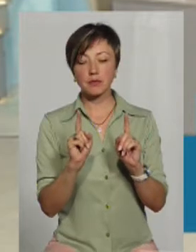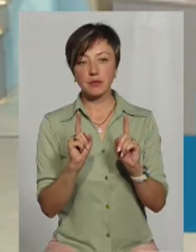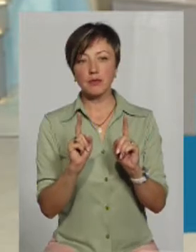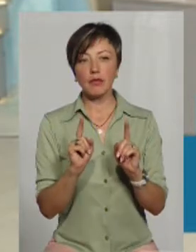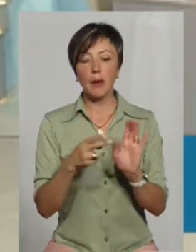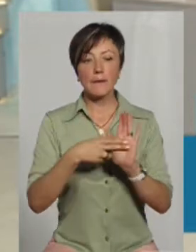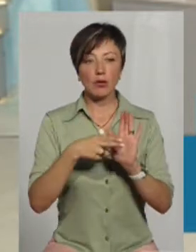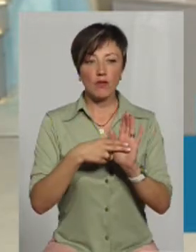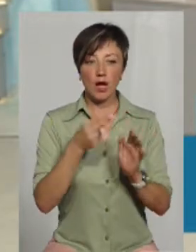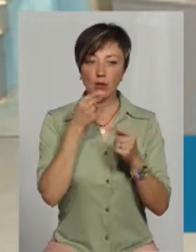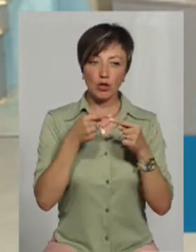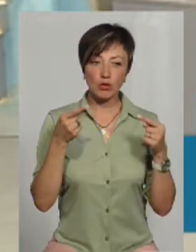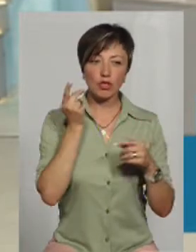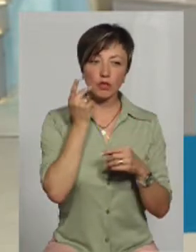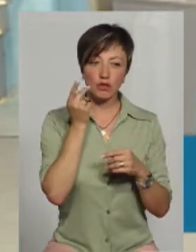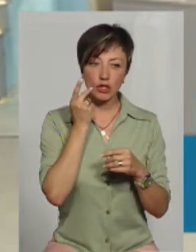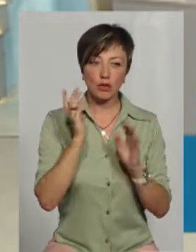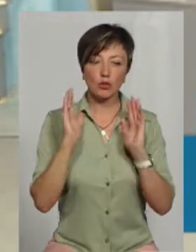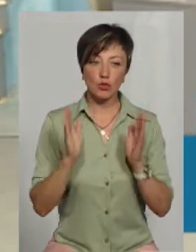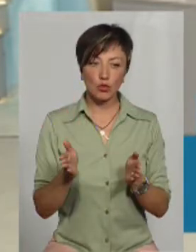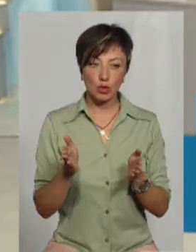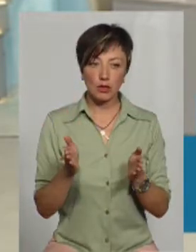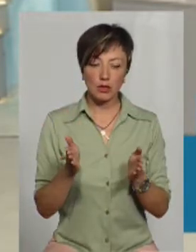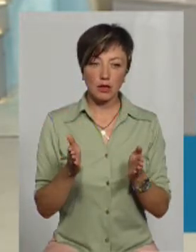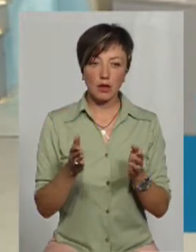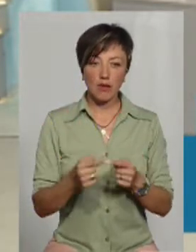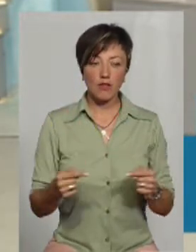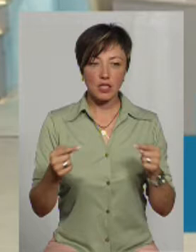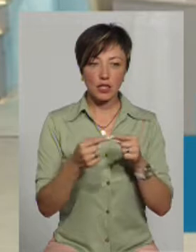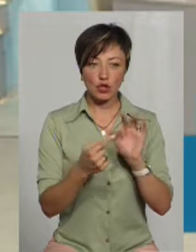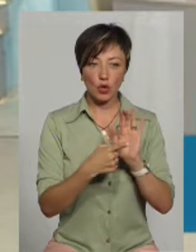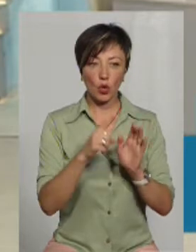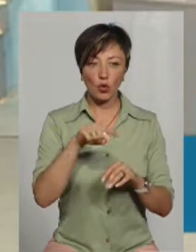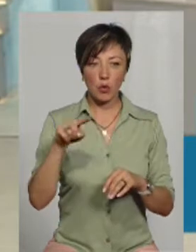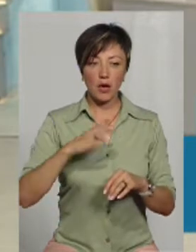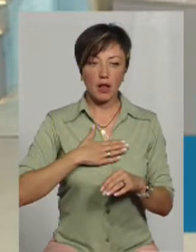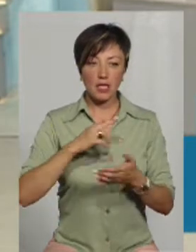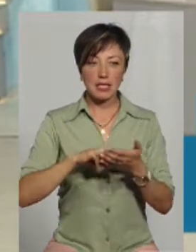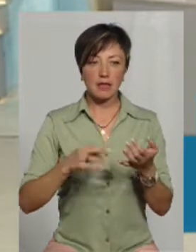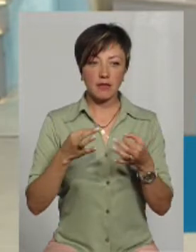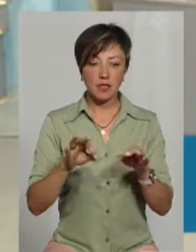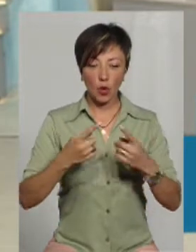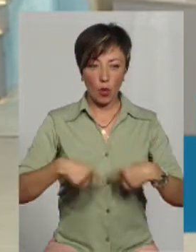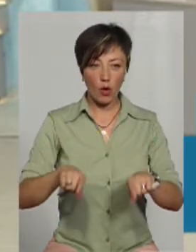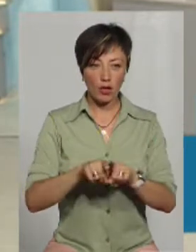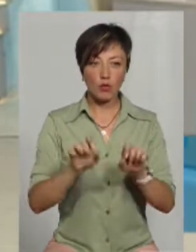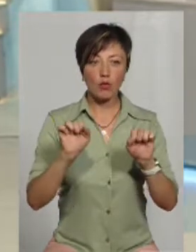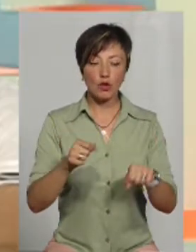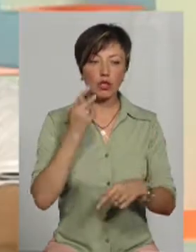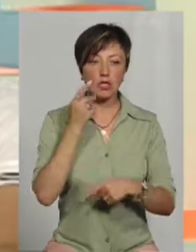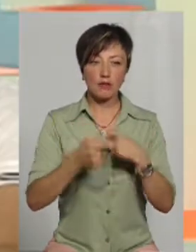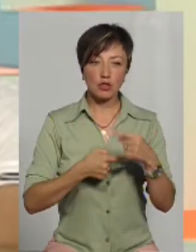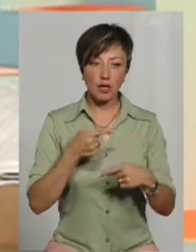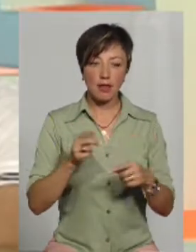на примаркуванні продукції завжди буде визначено номер нашого сертифікаційного органу. Можна